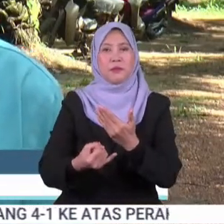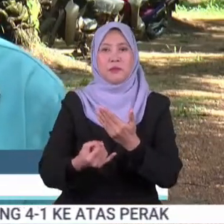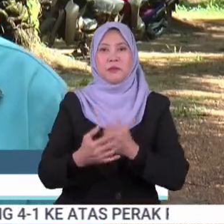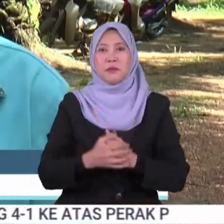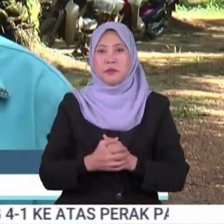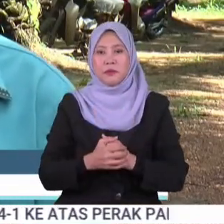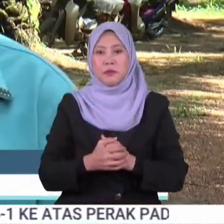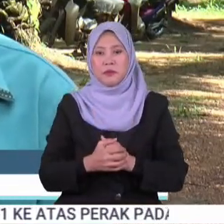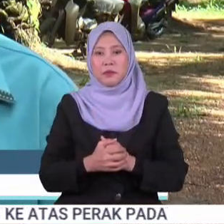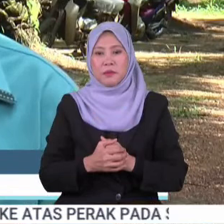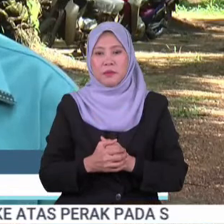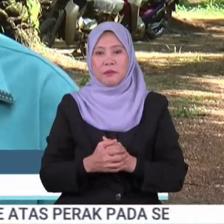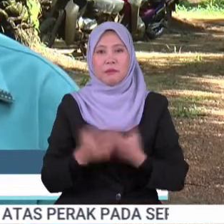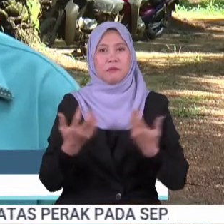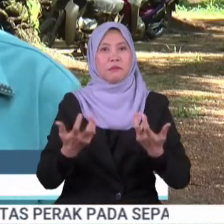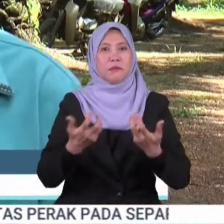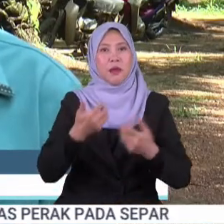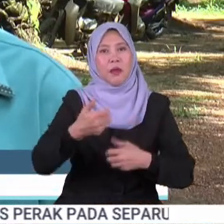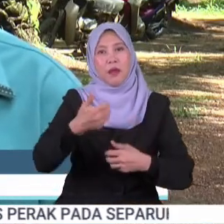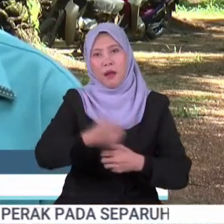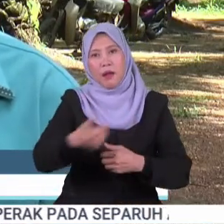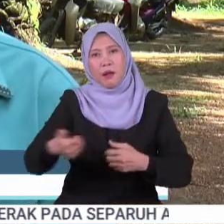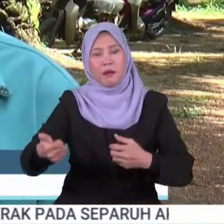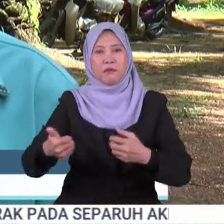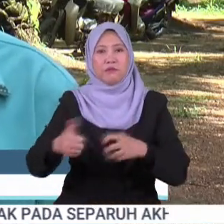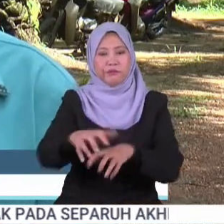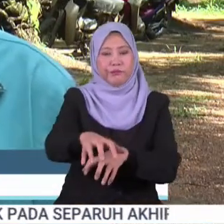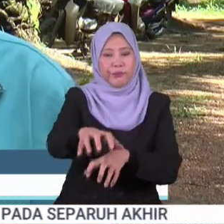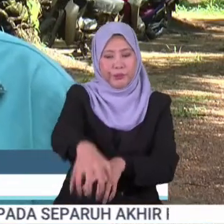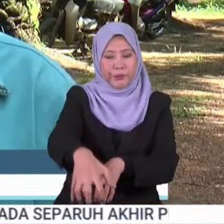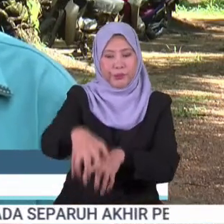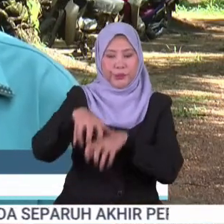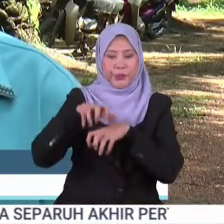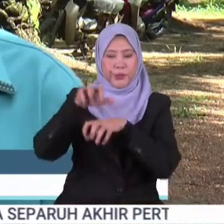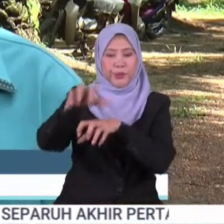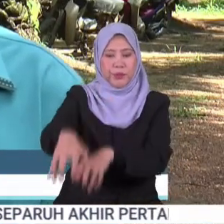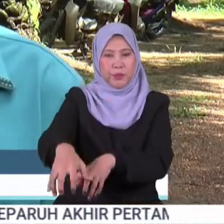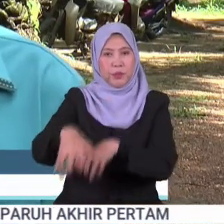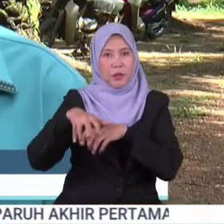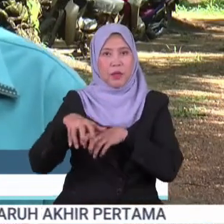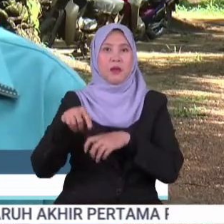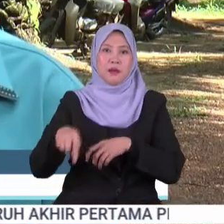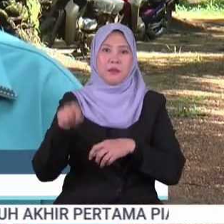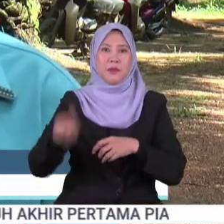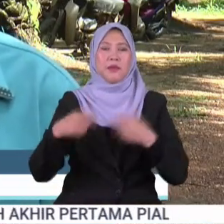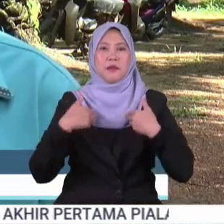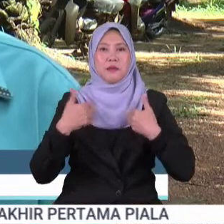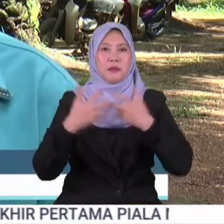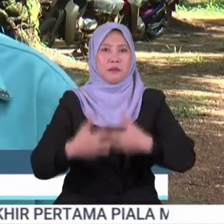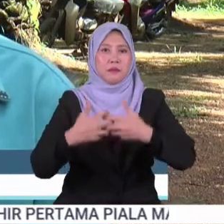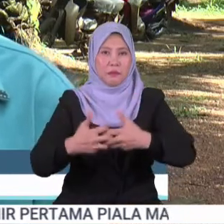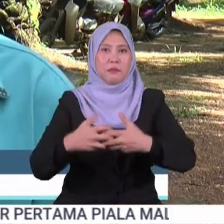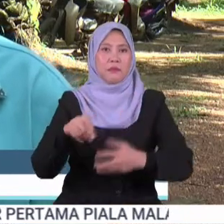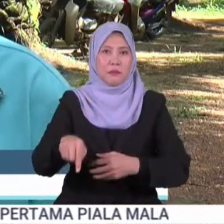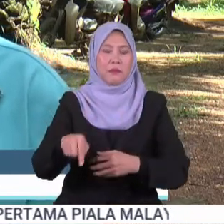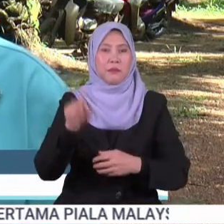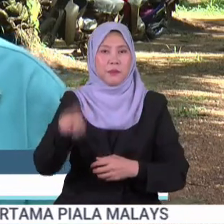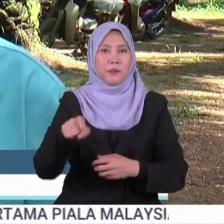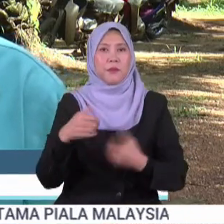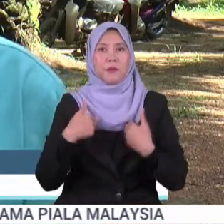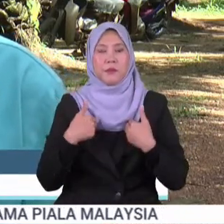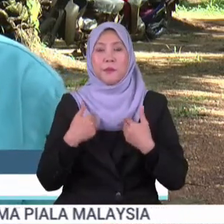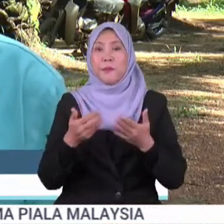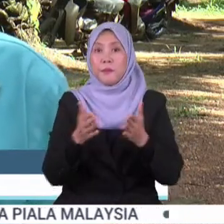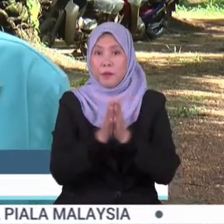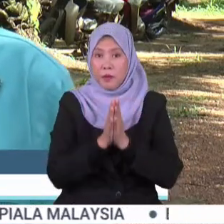ni maksimum jentera-jentera untuk macam traktor untuk mulihkan tanah tu kena ada lah. Dengan baja-baja yang sebenarnya, kita minta